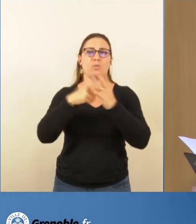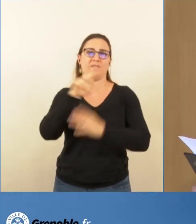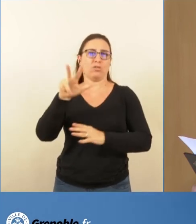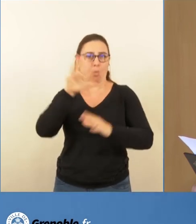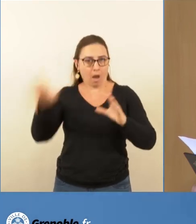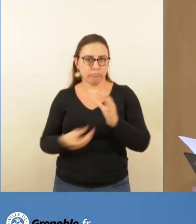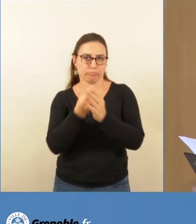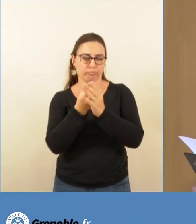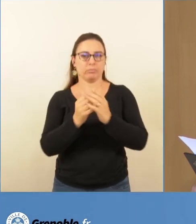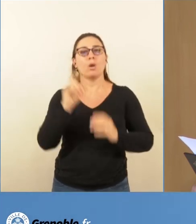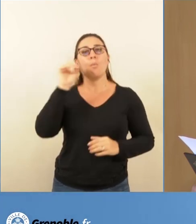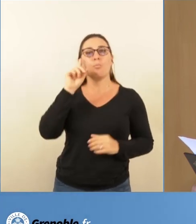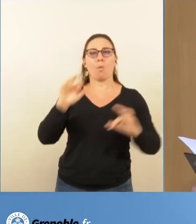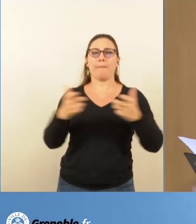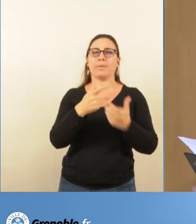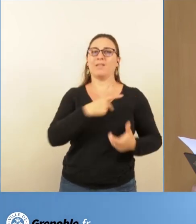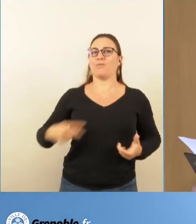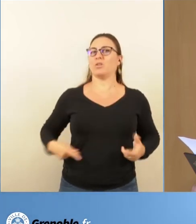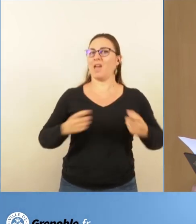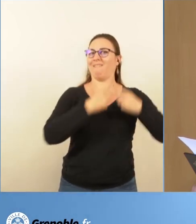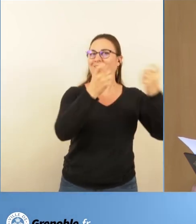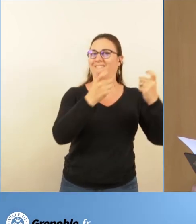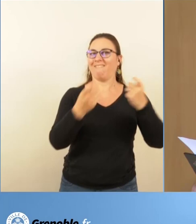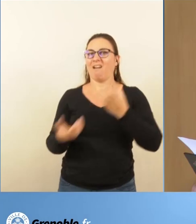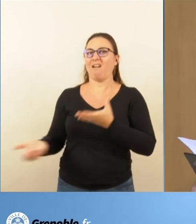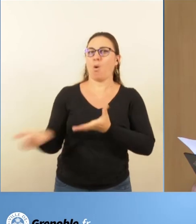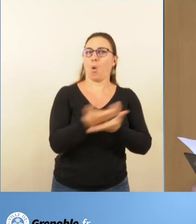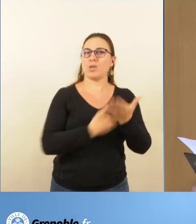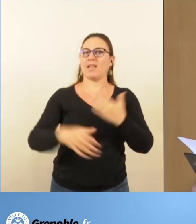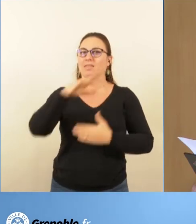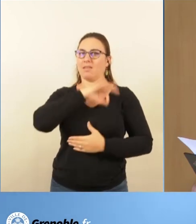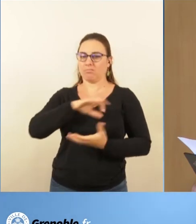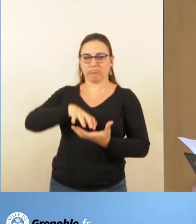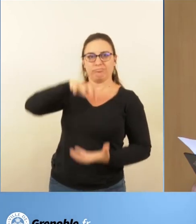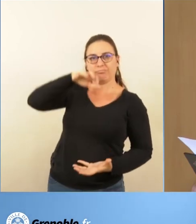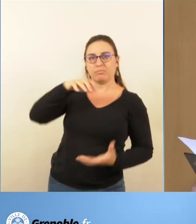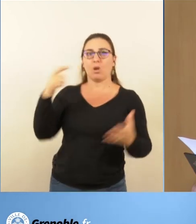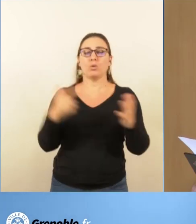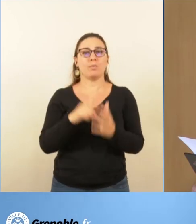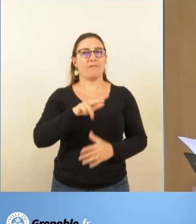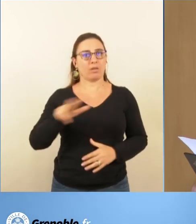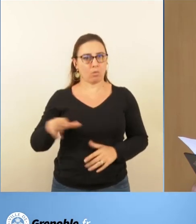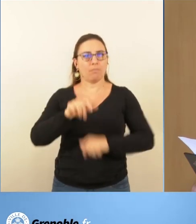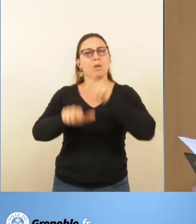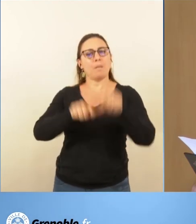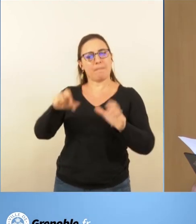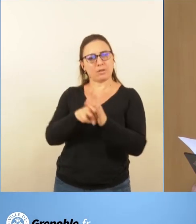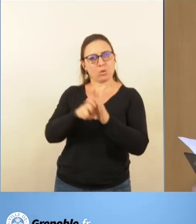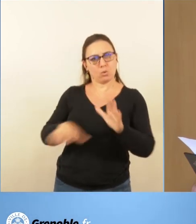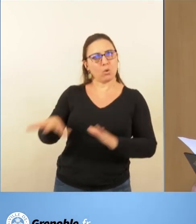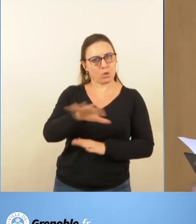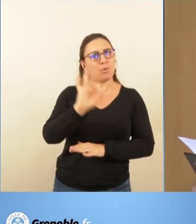en effet la hausse de la taxe foncière et ses recettes supplémentaires c'est pour l'année 2023 que les Grenoblois vont la payer